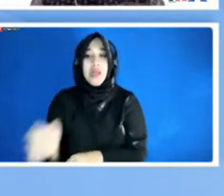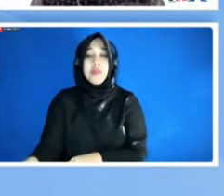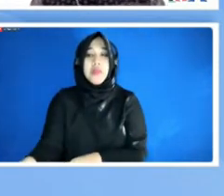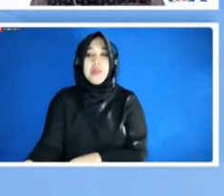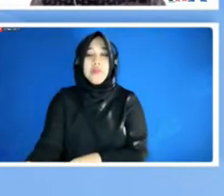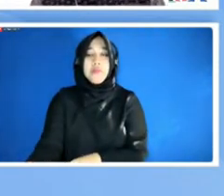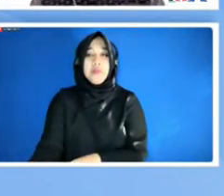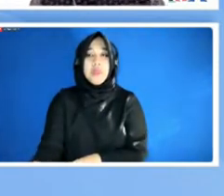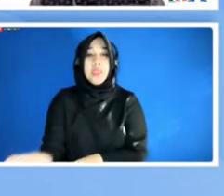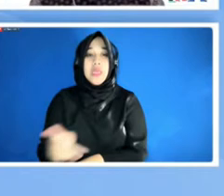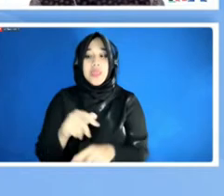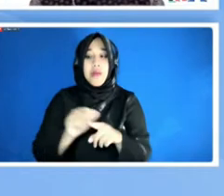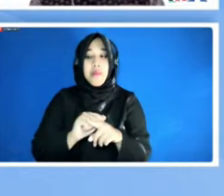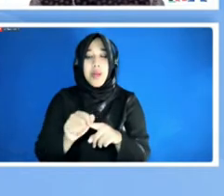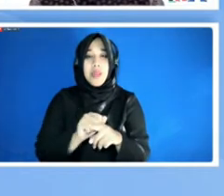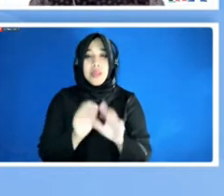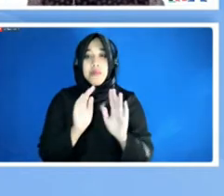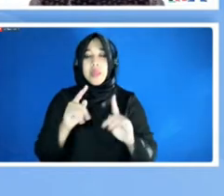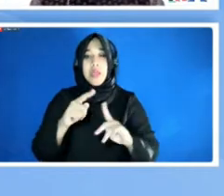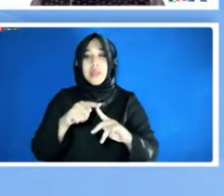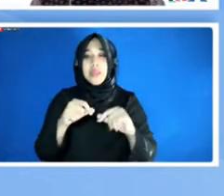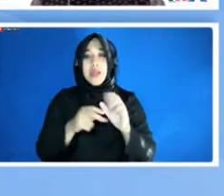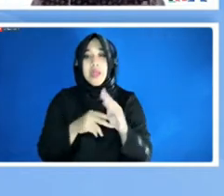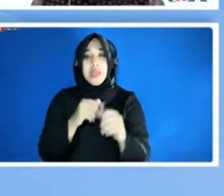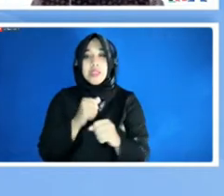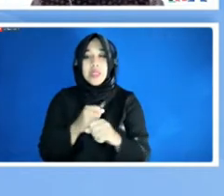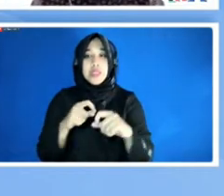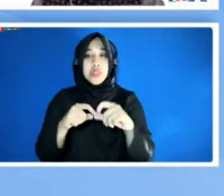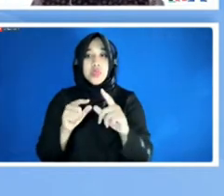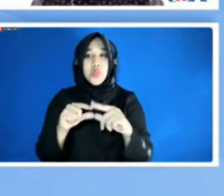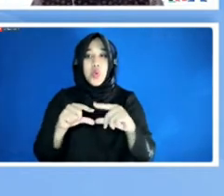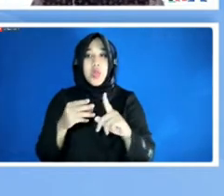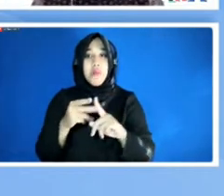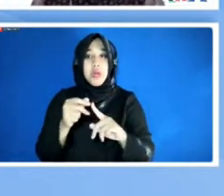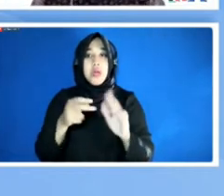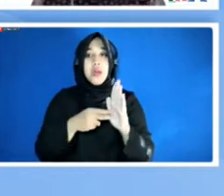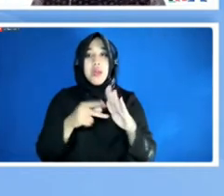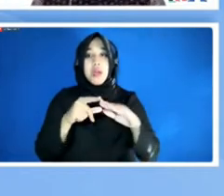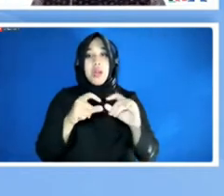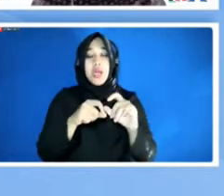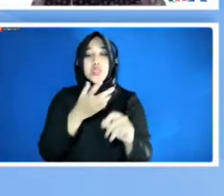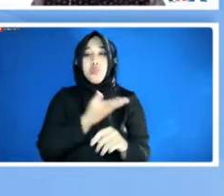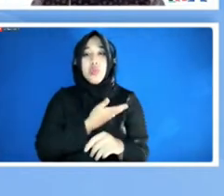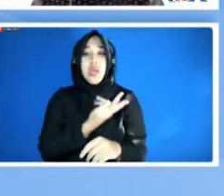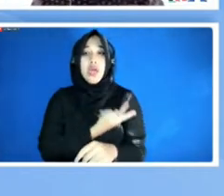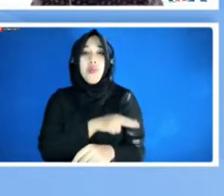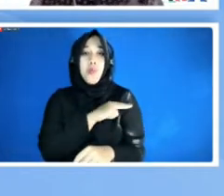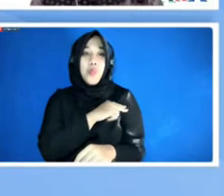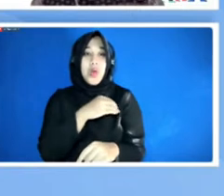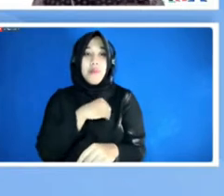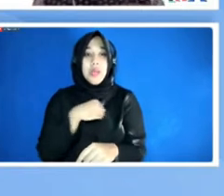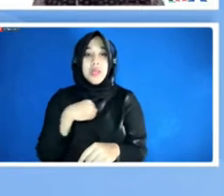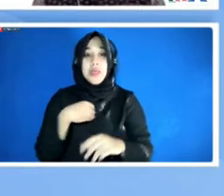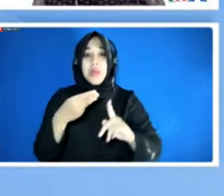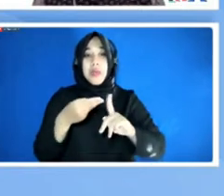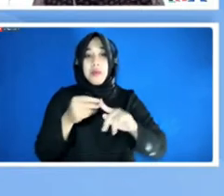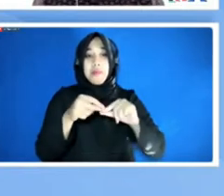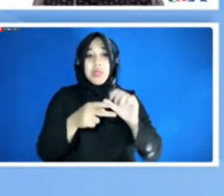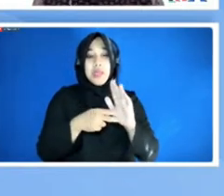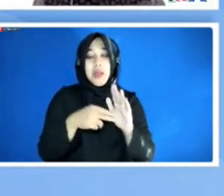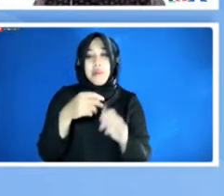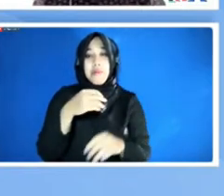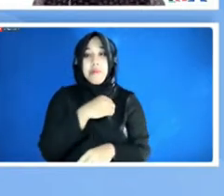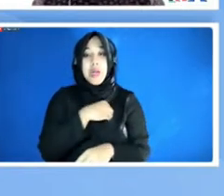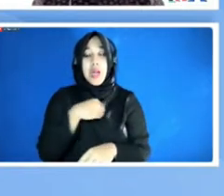kita melatih banyak sekali tracer, swabber-swabber, nakes-nakes di sana yang punya kompetensi secara medis, kayak bidan, perawat, sehingga sekarang rata-rata